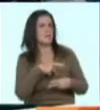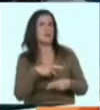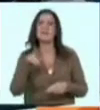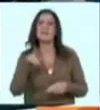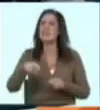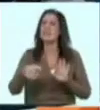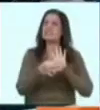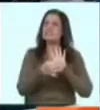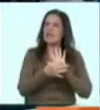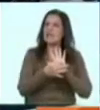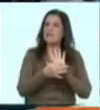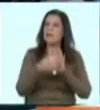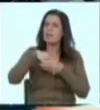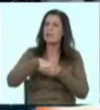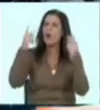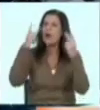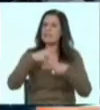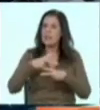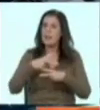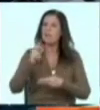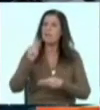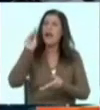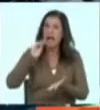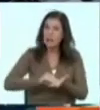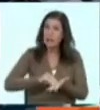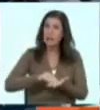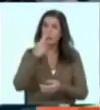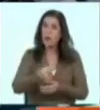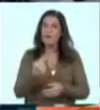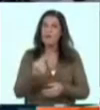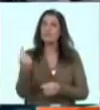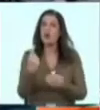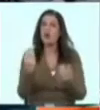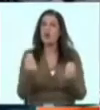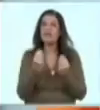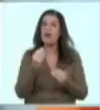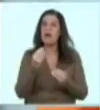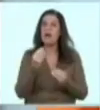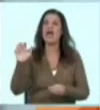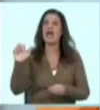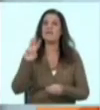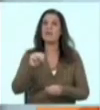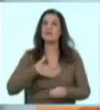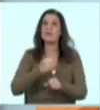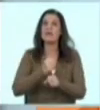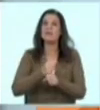ברור בתוך ההסכם, שאומר שכל פעולה שאבי מעוז ירצה לעשות, זה יהיה אך ורק באישורו ובתיאום מלא עם נתניהו, ראש